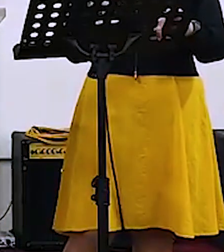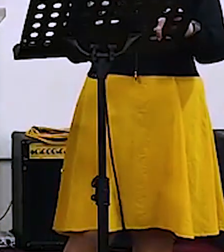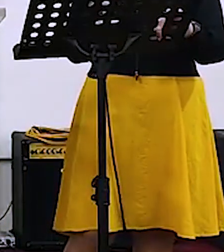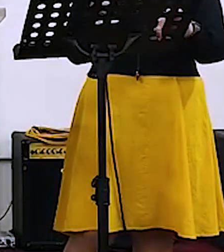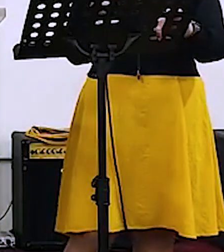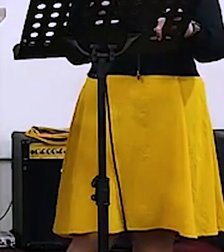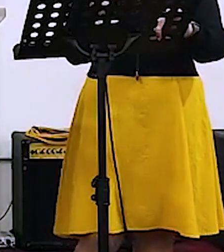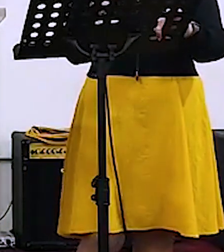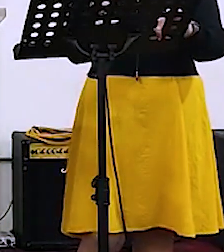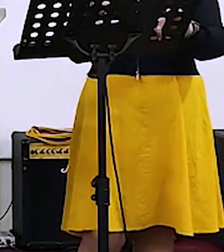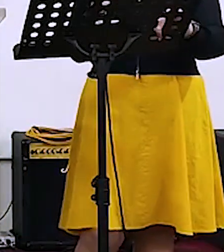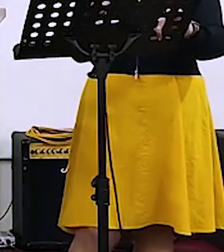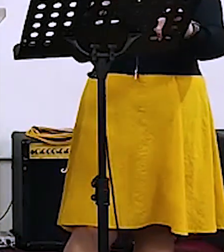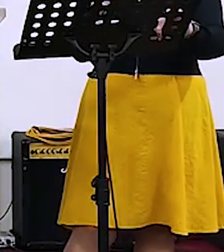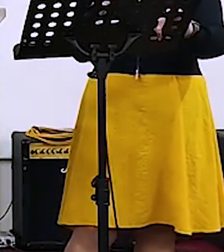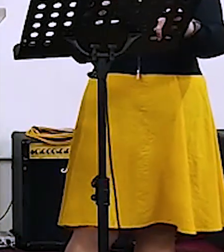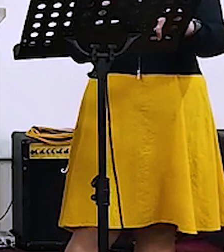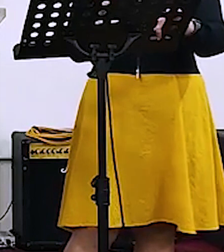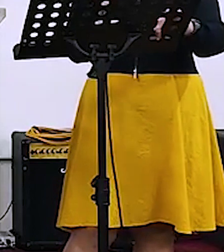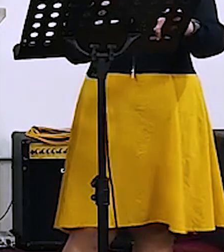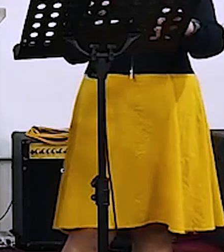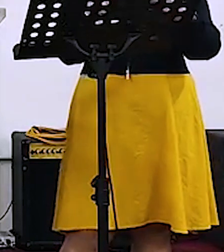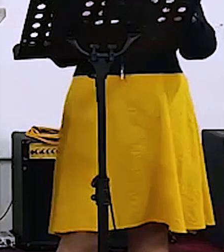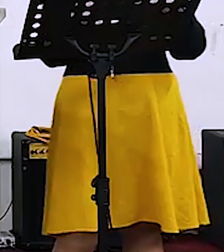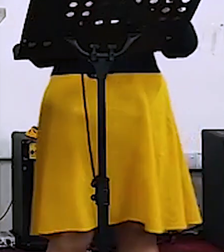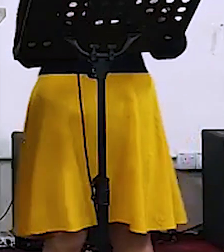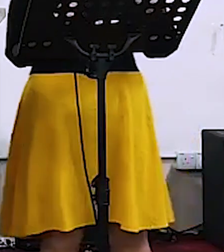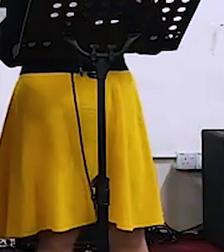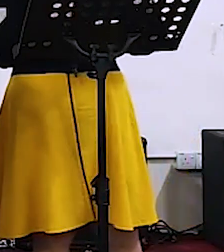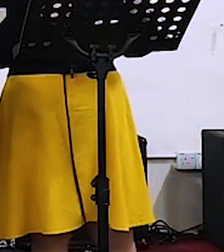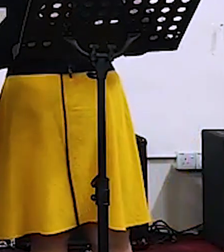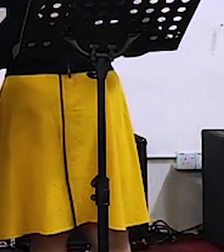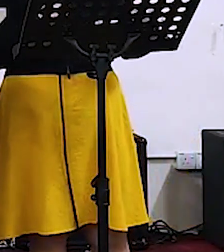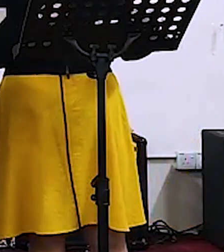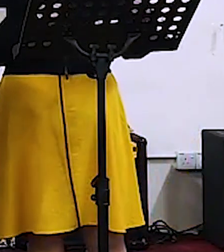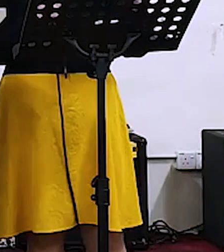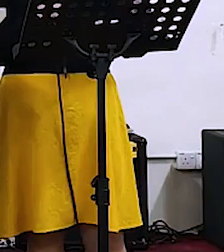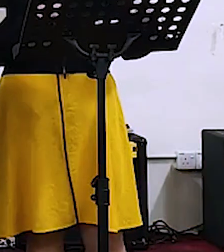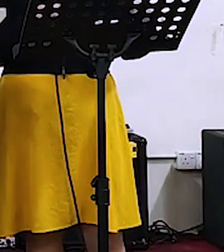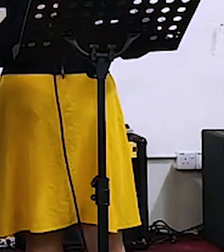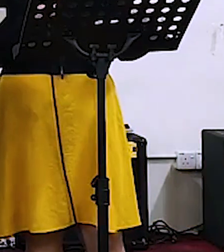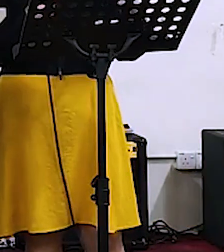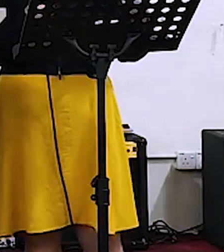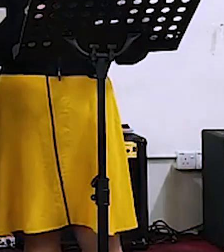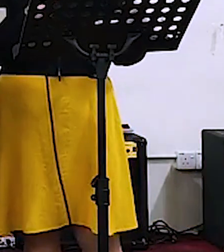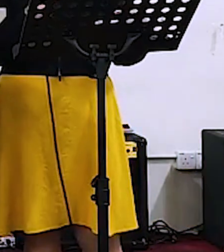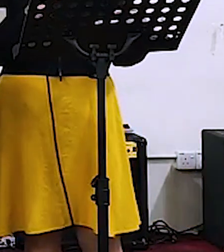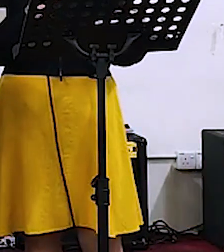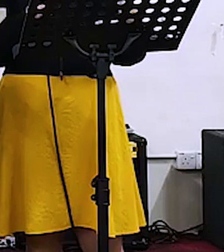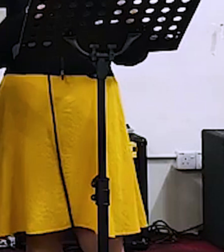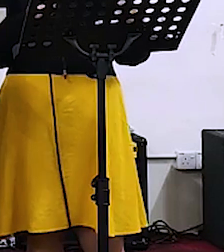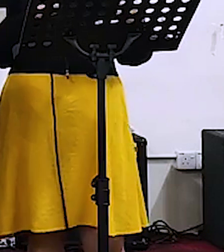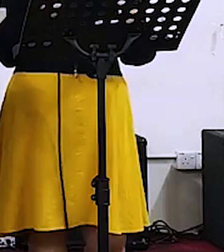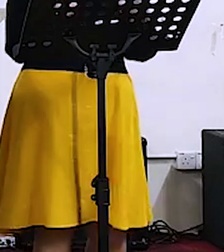来到神的殿中呢，让我们带有那一颗心，就是我们真的期待、期望神的触摸，而不是因